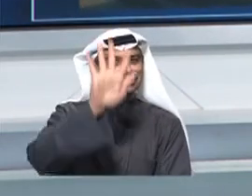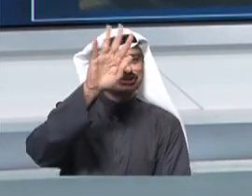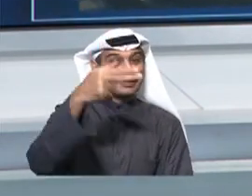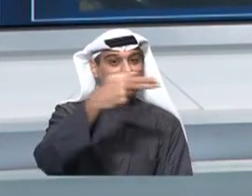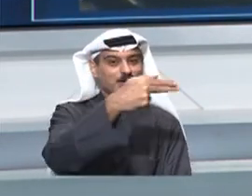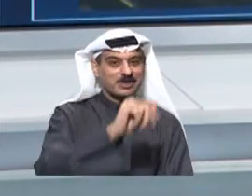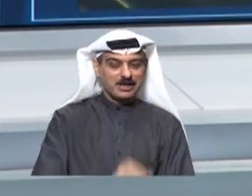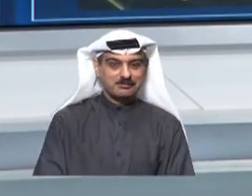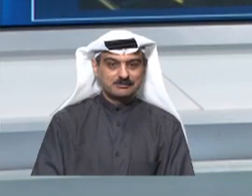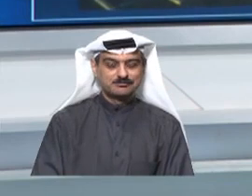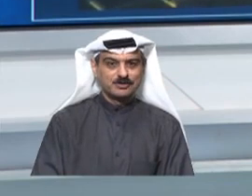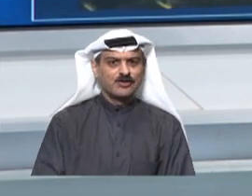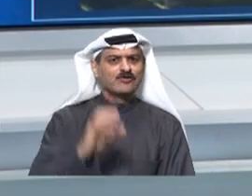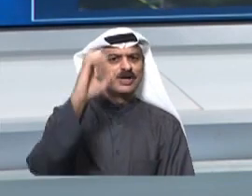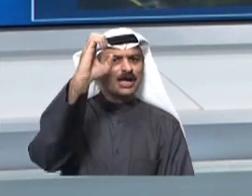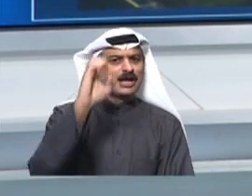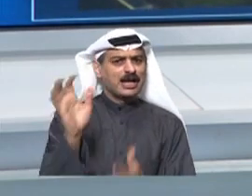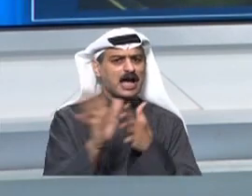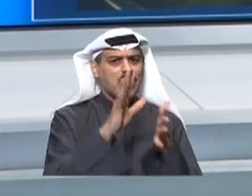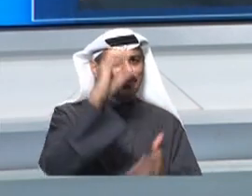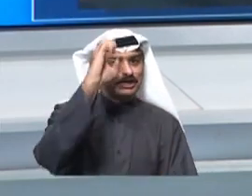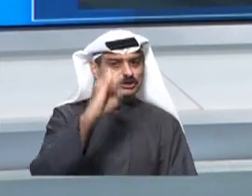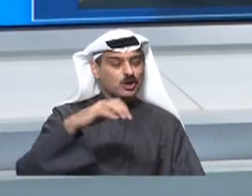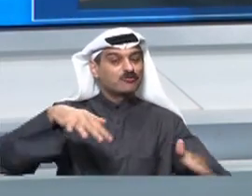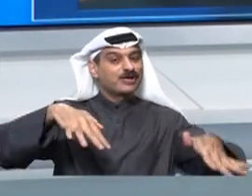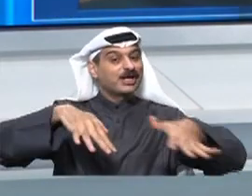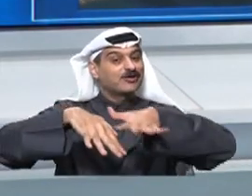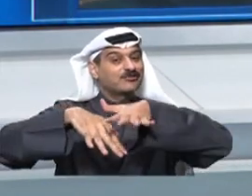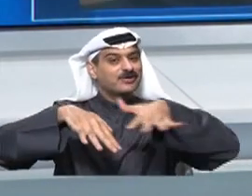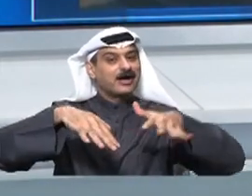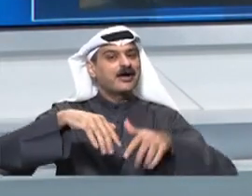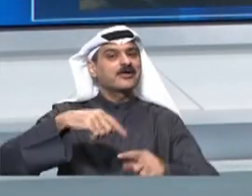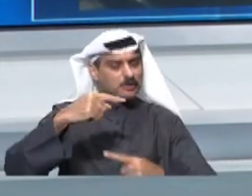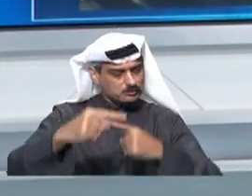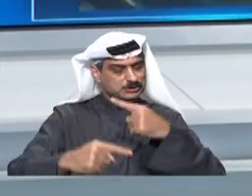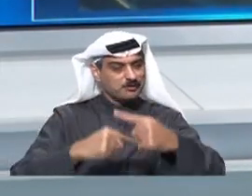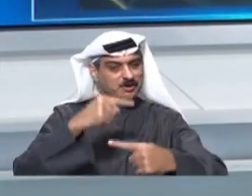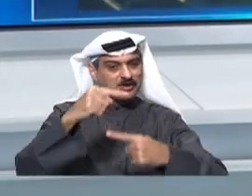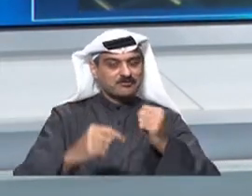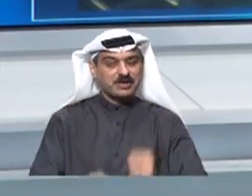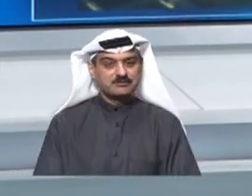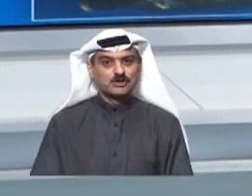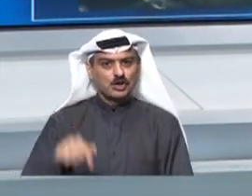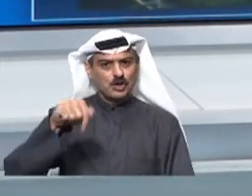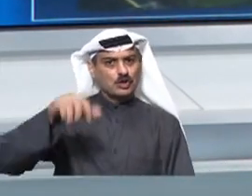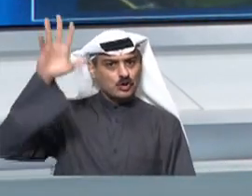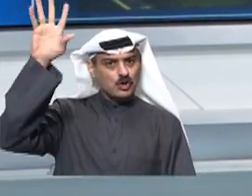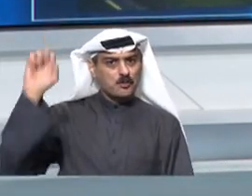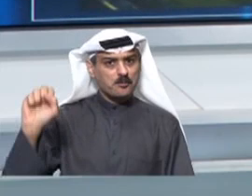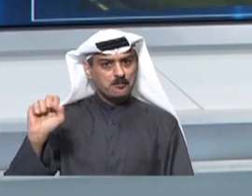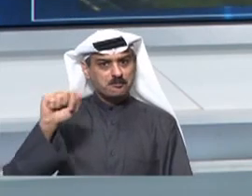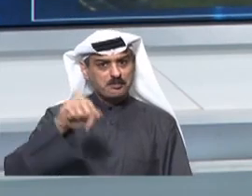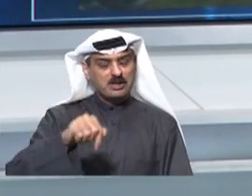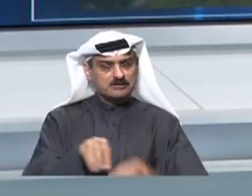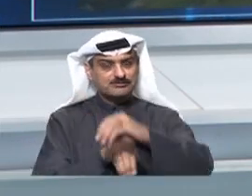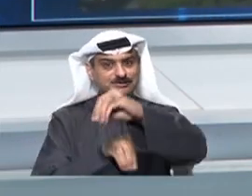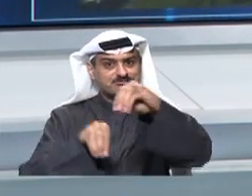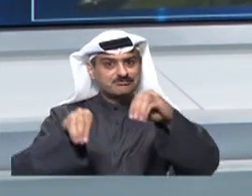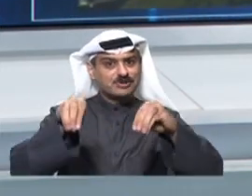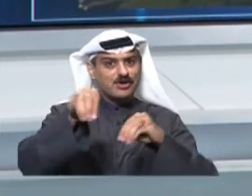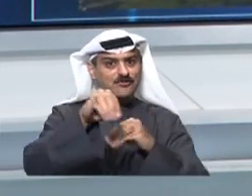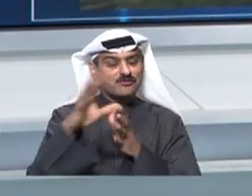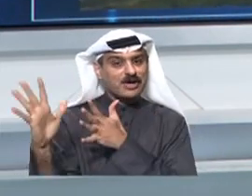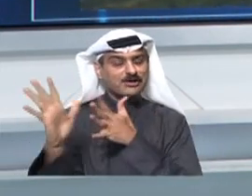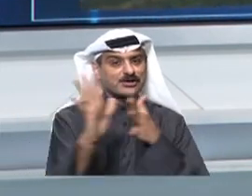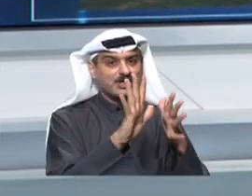لكن الهواء الكوست مستمر على المناطق الساحلية وداخل البحر. متوقع مع نهاية هذا اليوم أنه راح يكون هناك تحول كلي في اتجاه